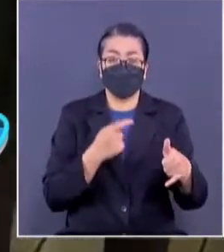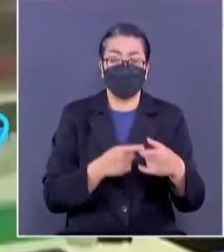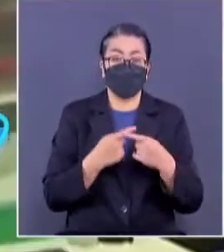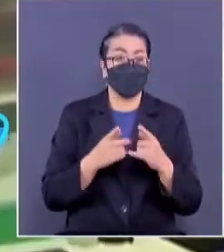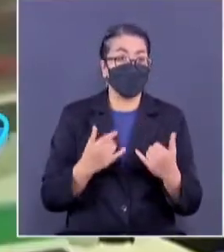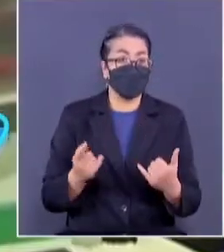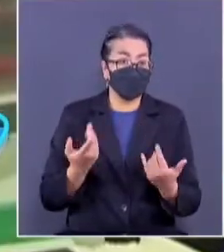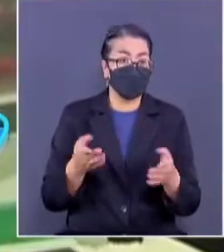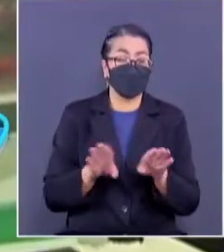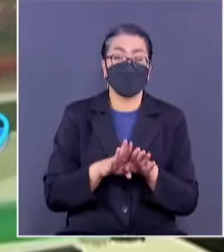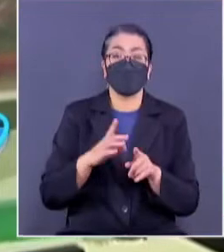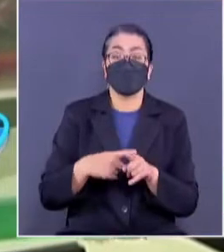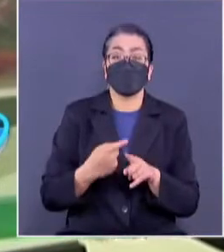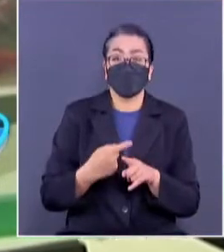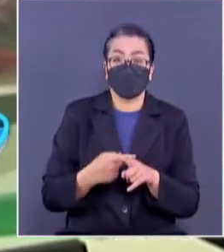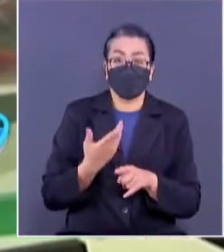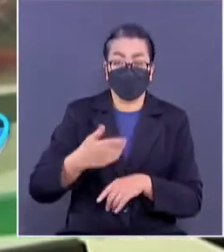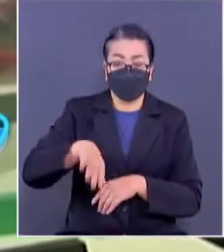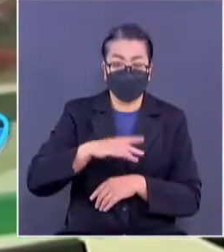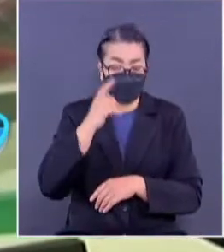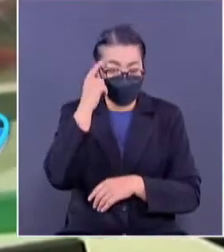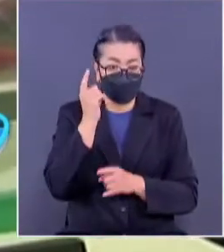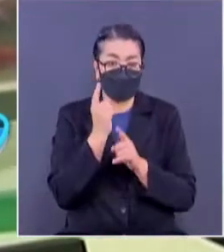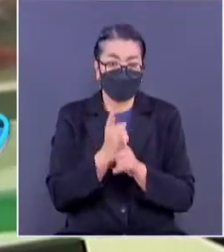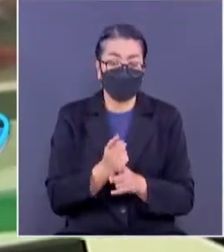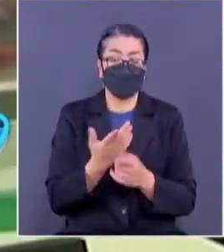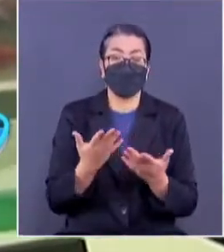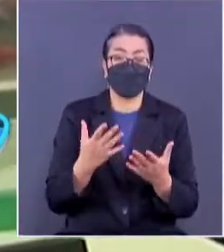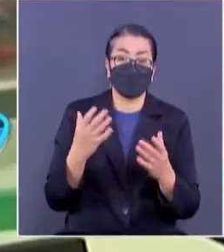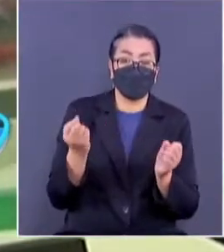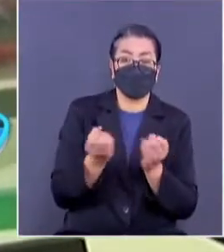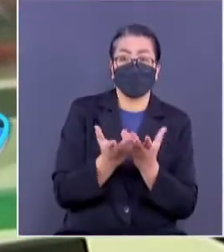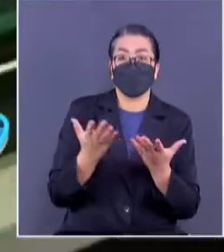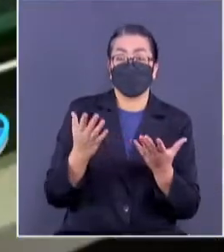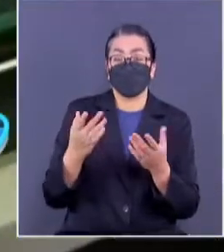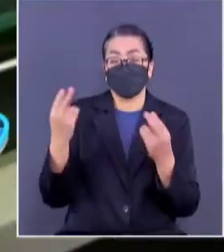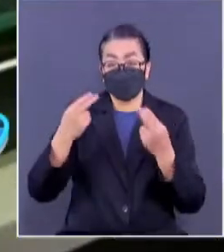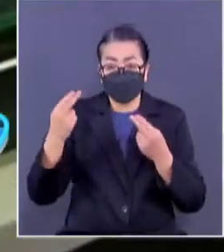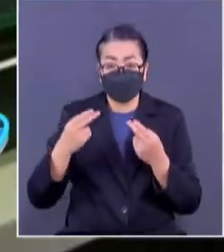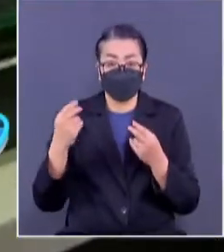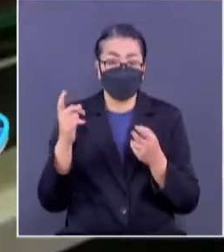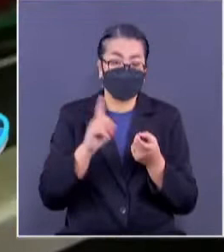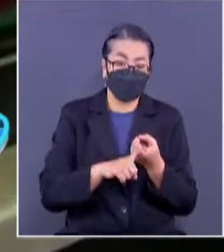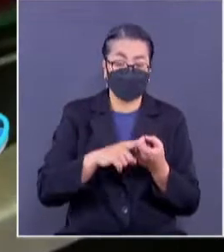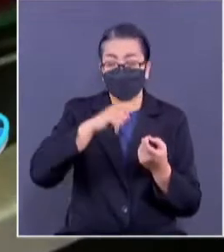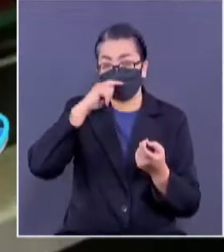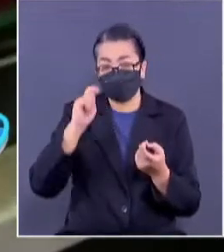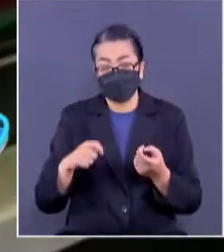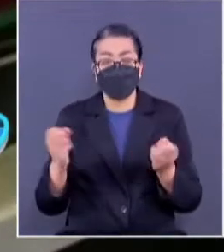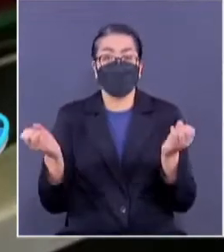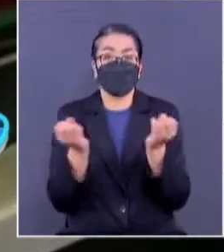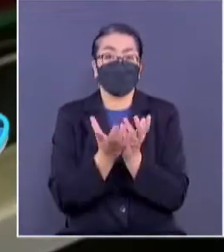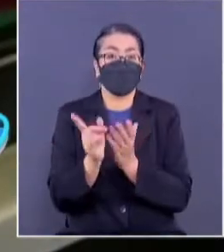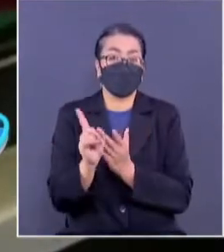ช่วงนี้ก็ปิดชั่วคราวก็ต้องเป็นไปตามสถานการณ์และครับว่าธนกาญจน์หลังจากนี้จะเป็นอย่างไรส่วนอีก